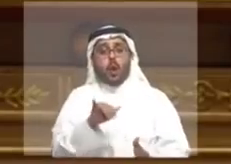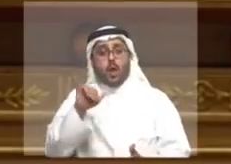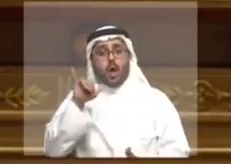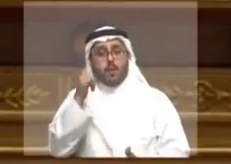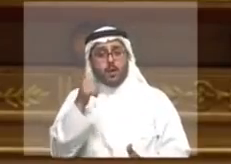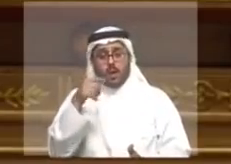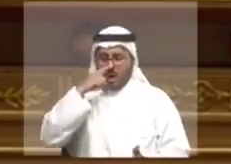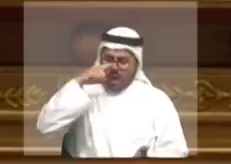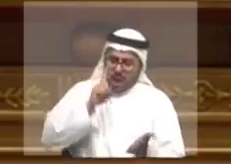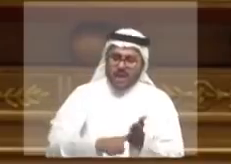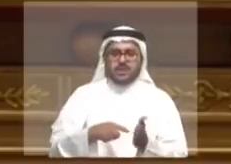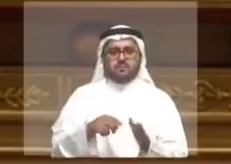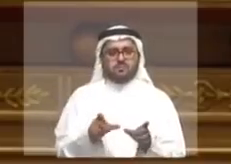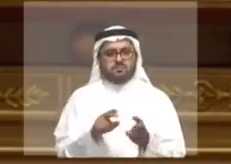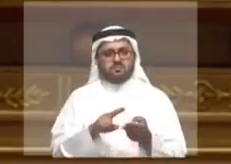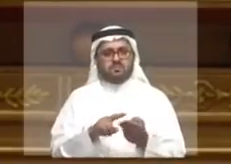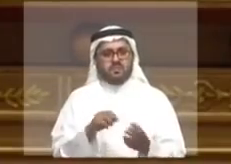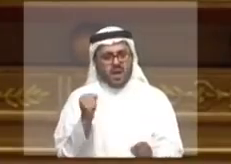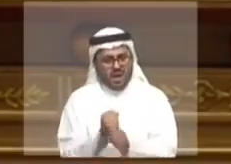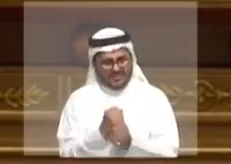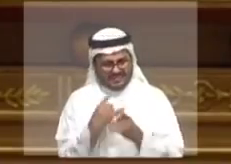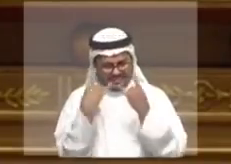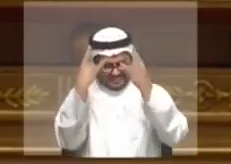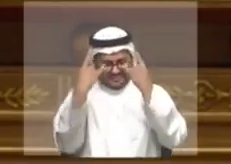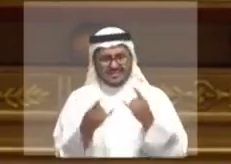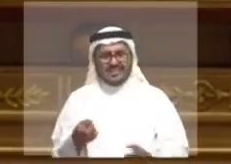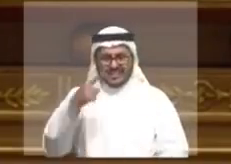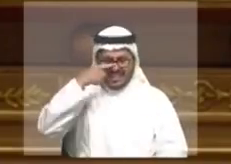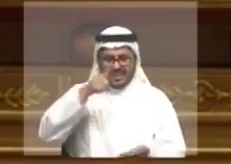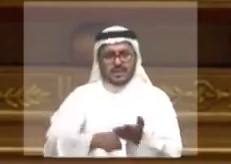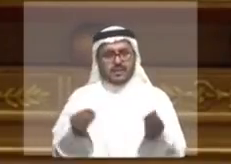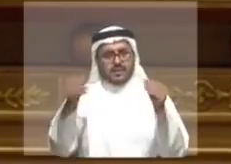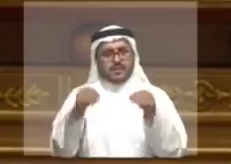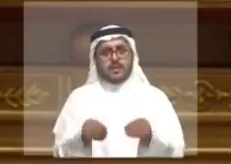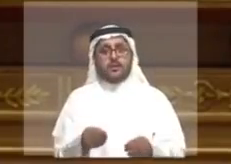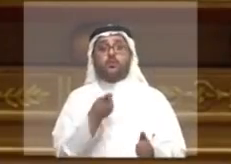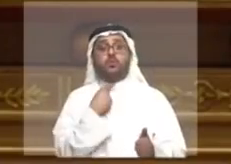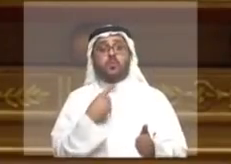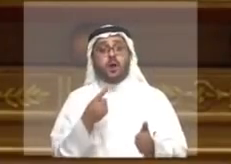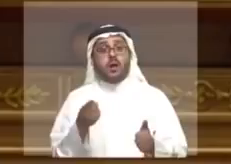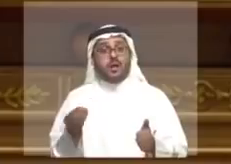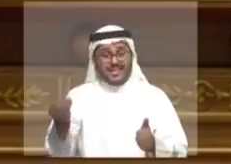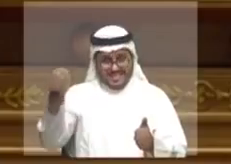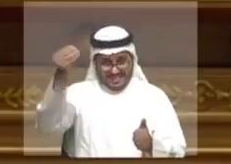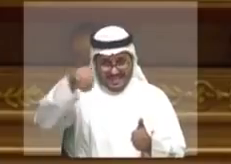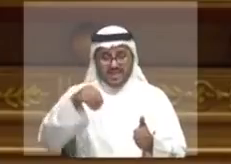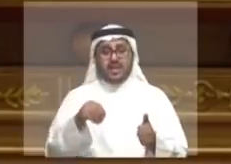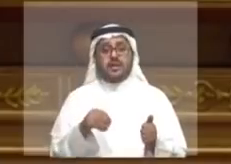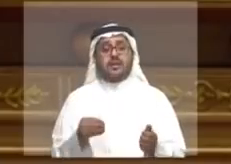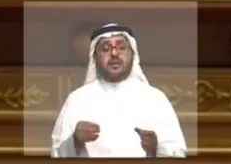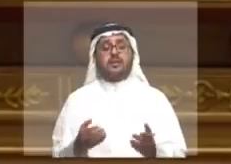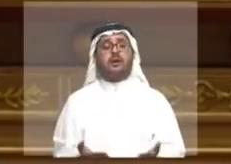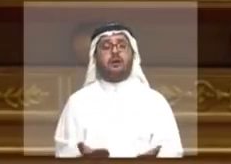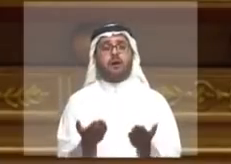كما نرحب بما توافقت عليه الأعراب بشأن إقامة القمة العربية الثقافية